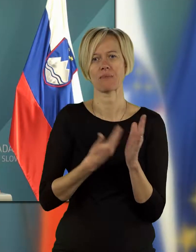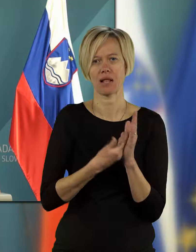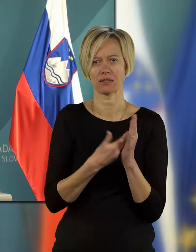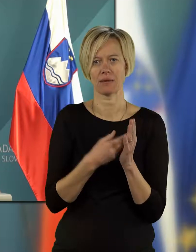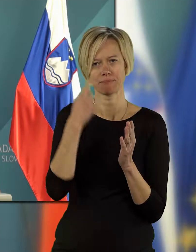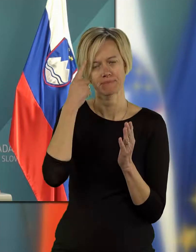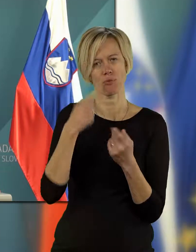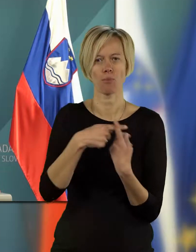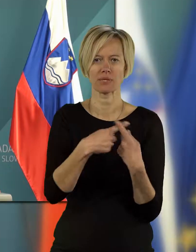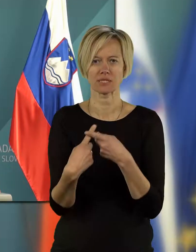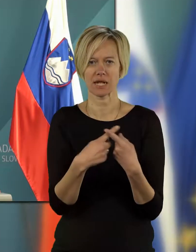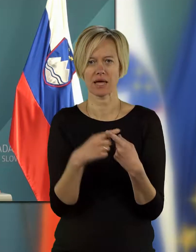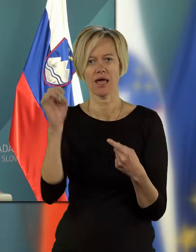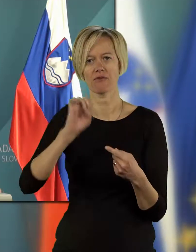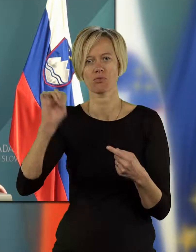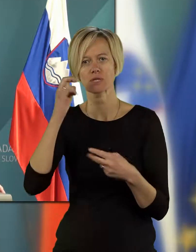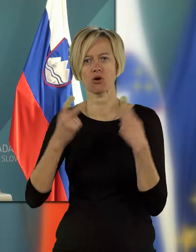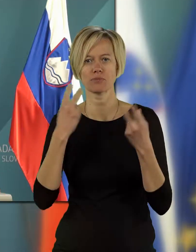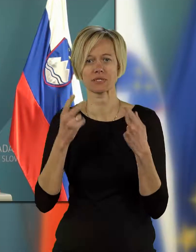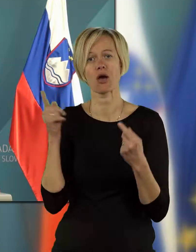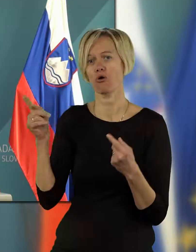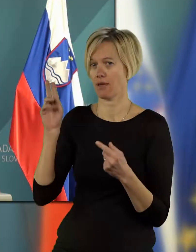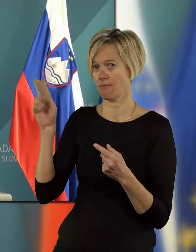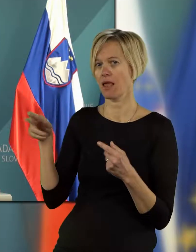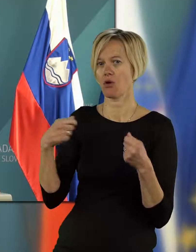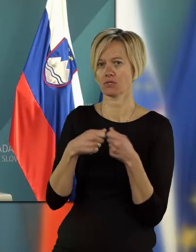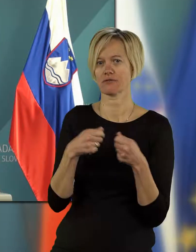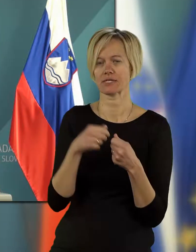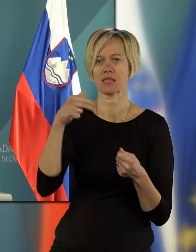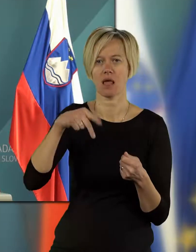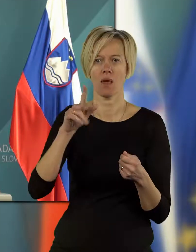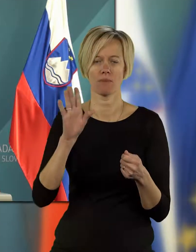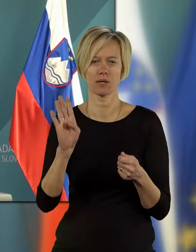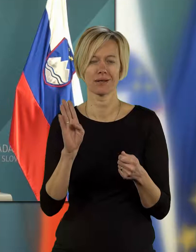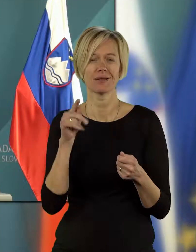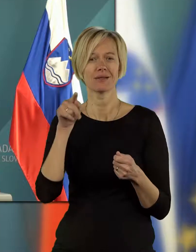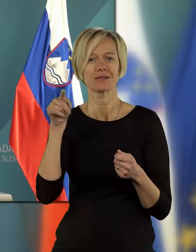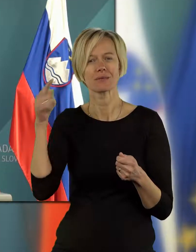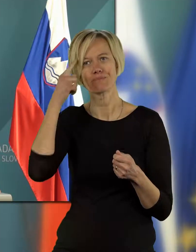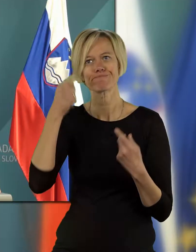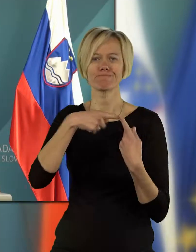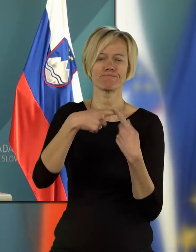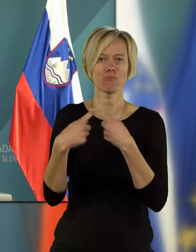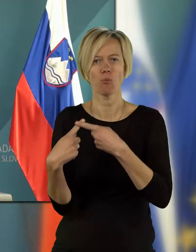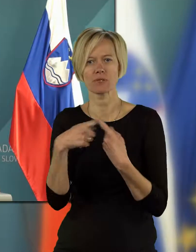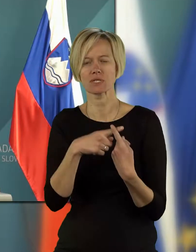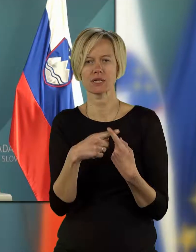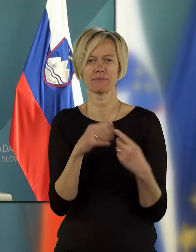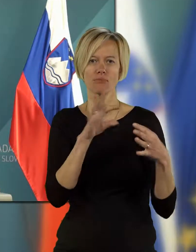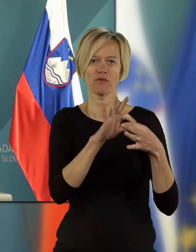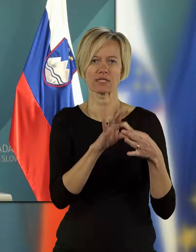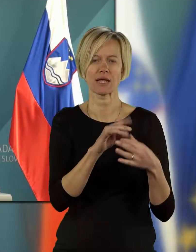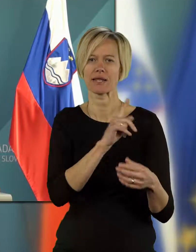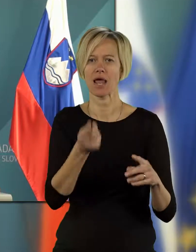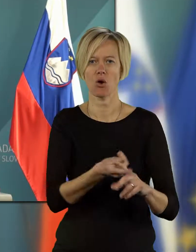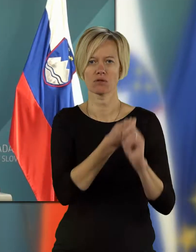temeljne pomisleke Evropske komisije, ki jih je imela v zvezi z NLB-jem. Ti pomisleki so se nanašali predvsem